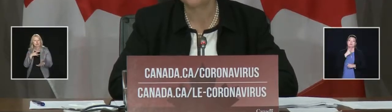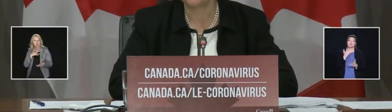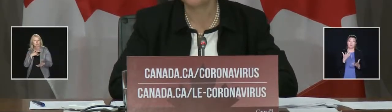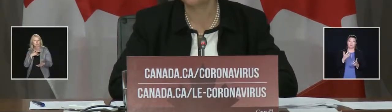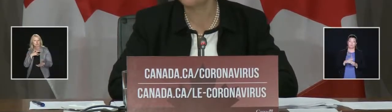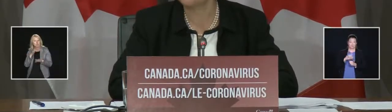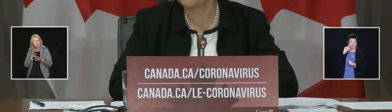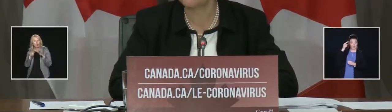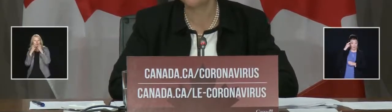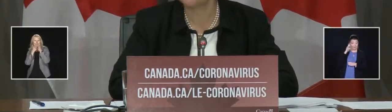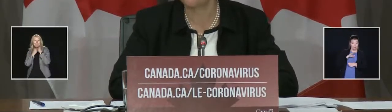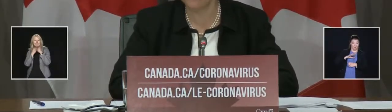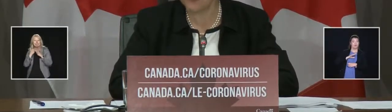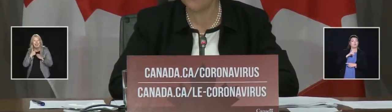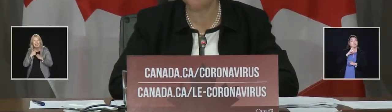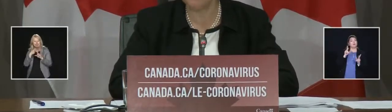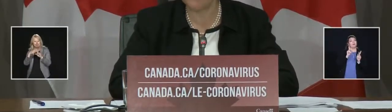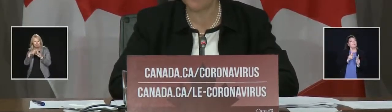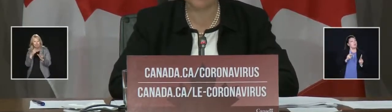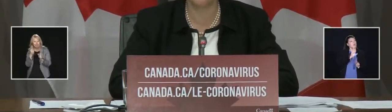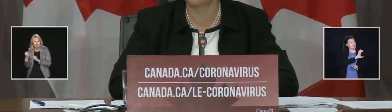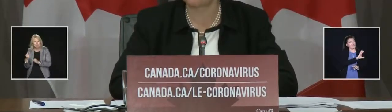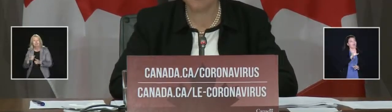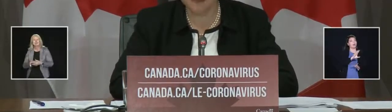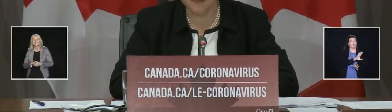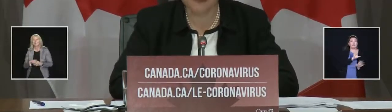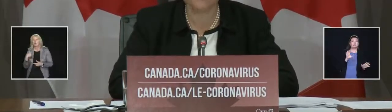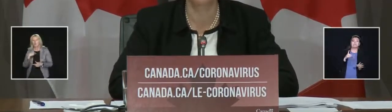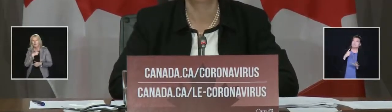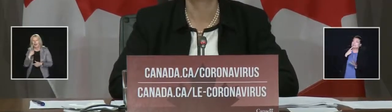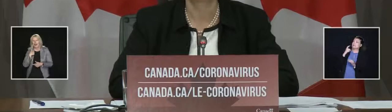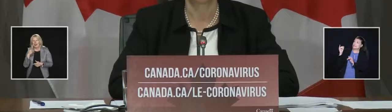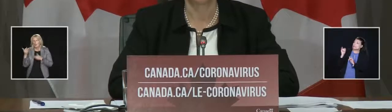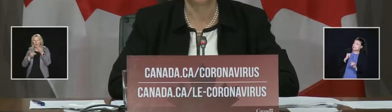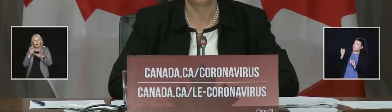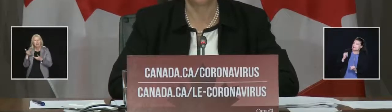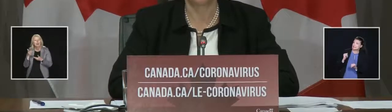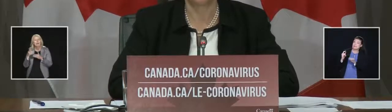les nouveaux arrivants, les réfugiés.